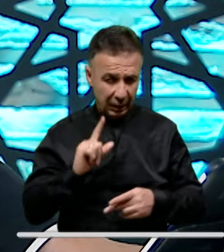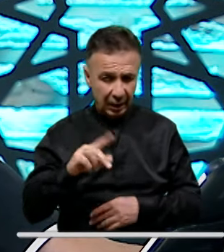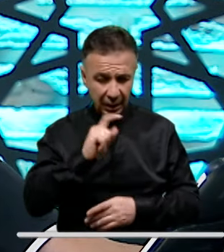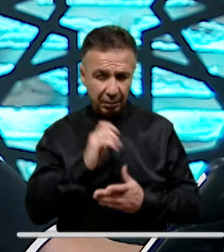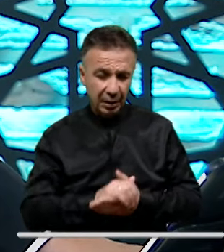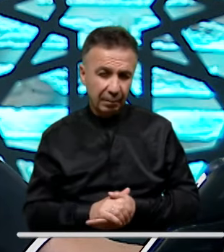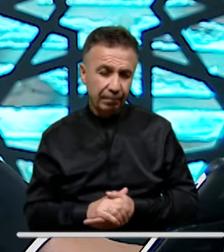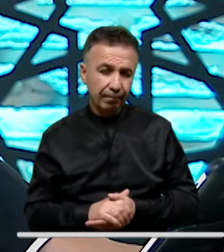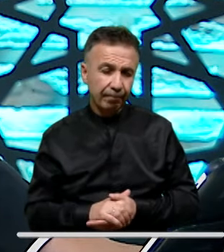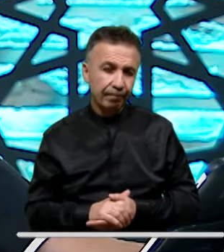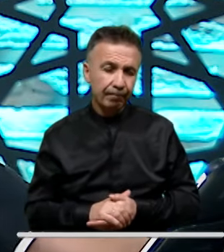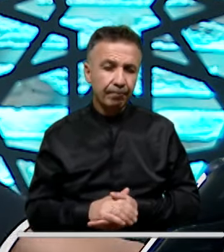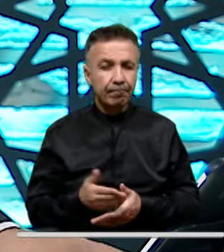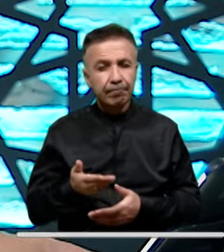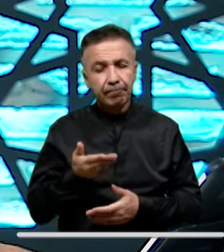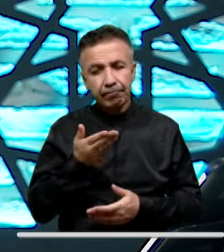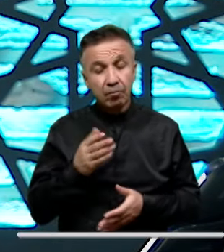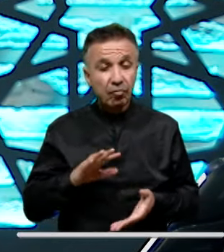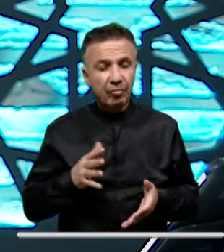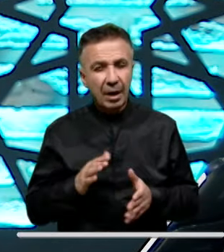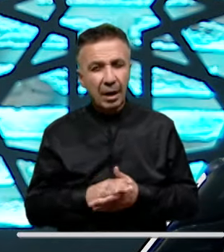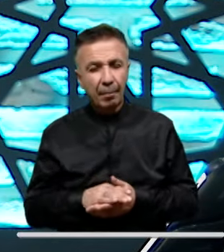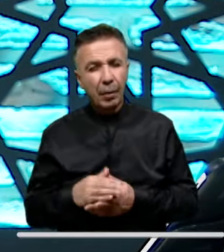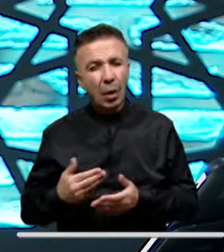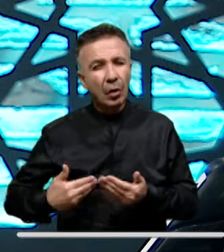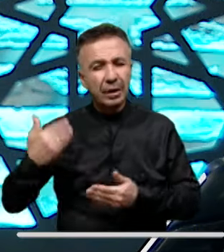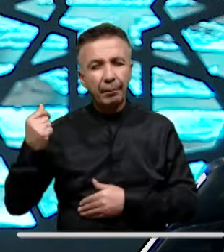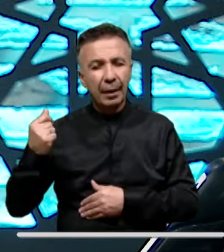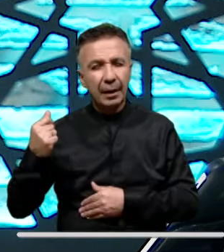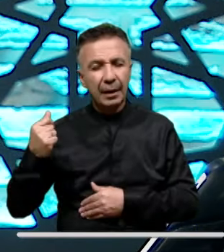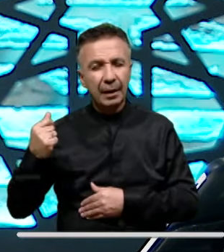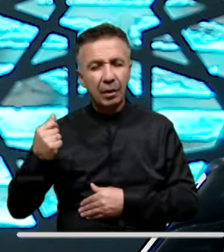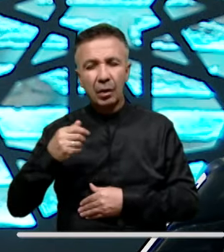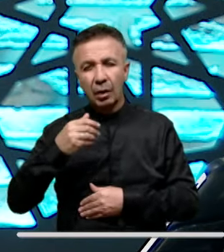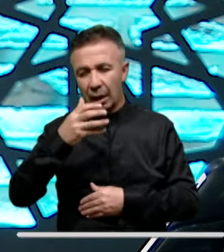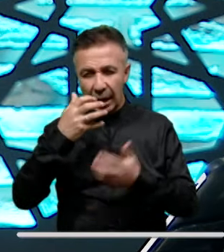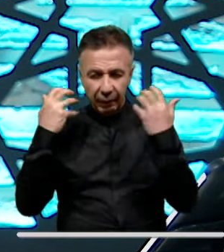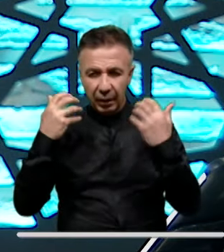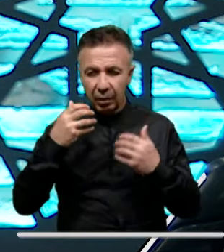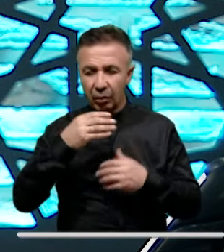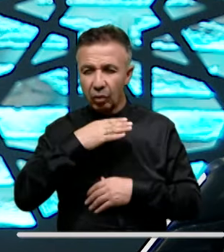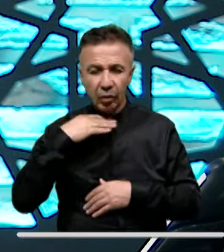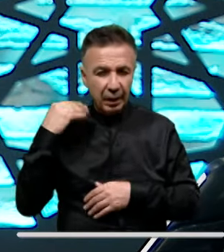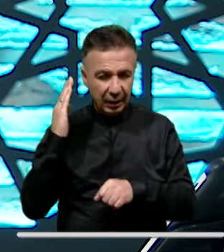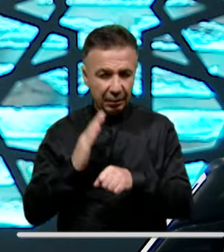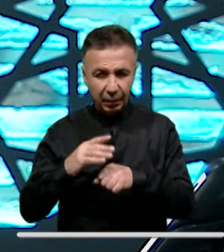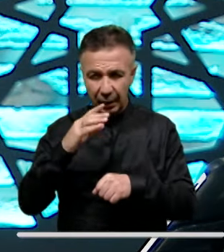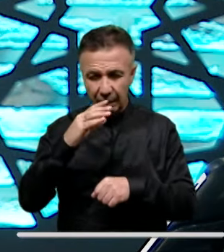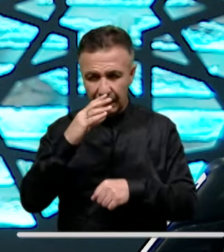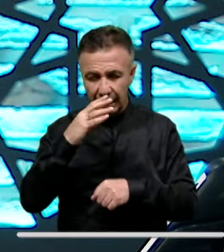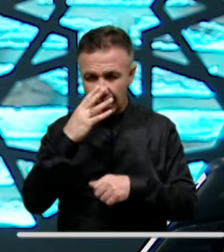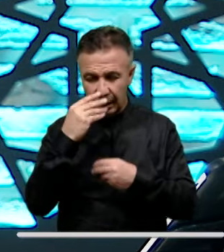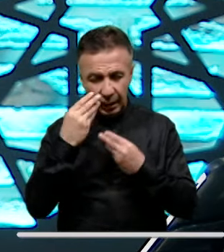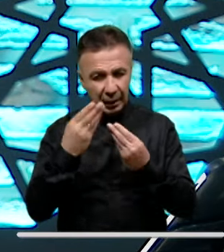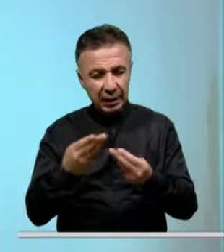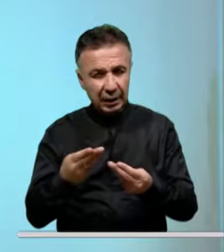etapta başvurduğumuz ve parayı yatırma işlemini yaptığımız işlem, durum tabiri caizse bir vekalet